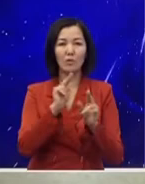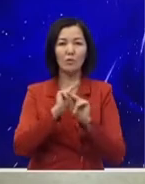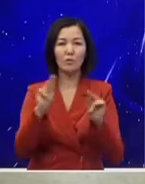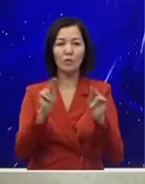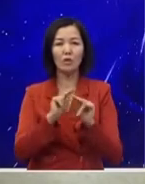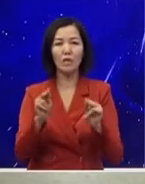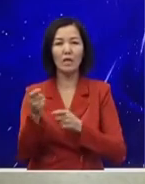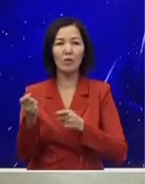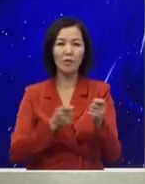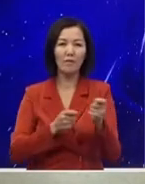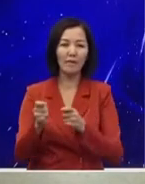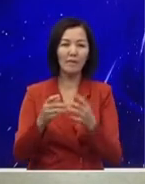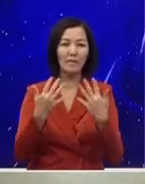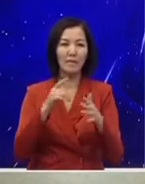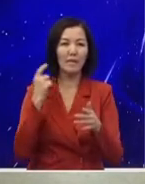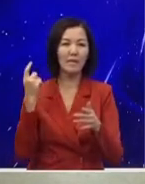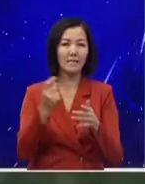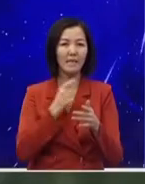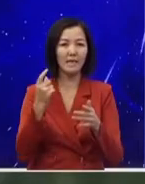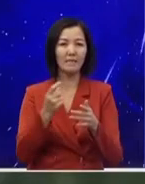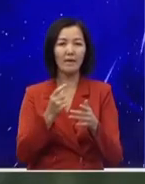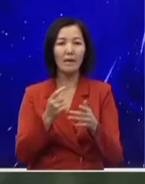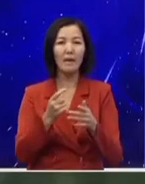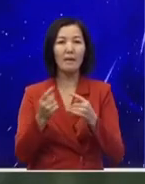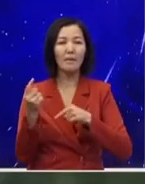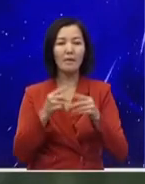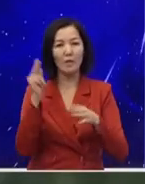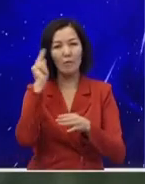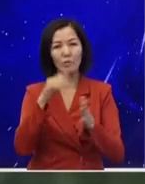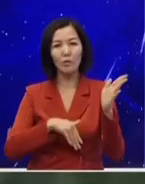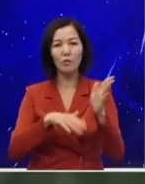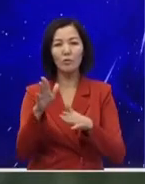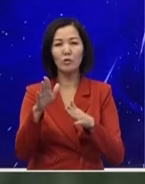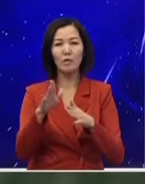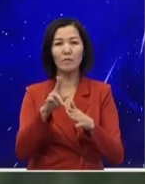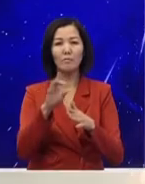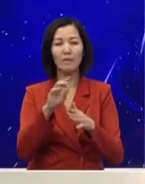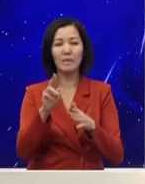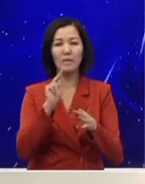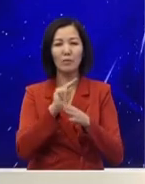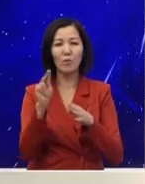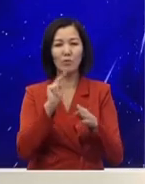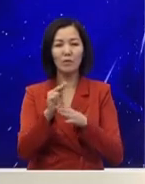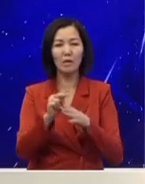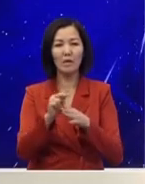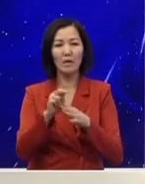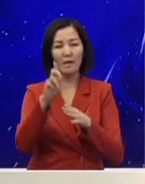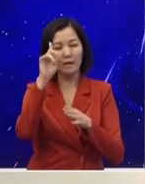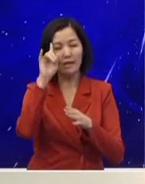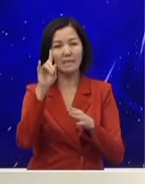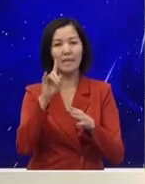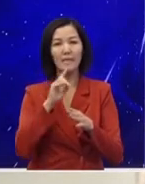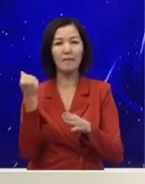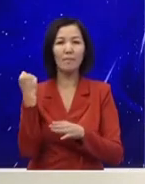женщины-руководители крестьянских хозяйств. Новоиспеченных предпринимательниц обучали лучшие бизнес-коучеры страны. В числе спикеров – победительницы